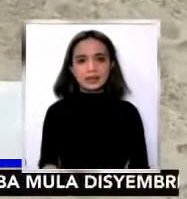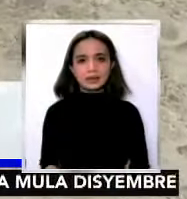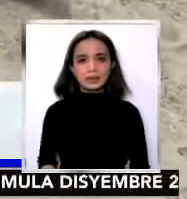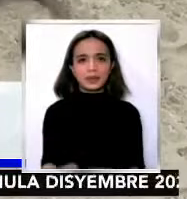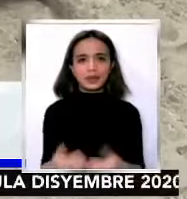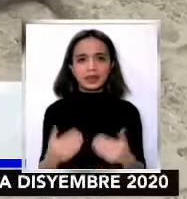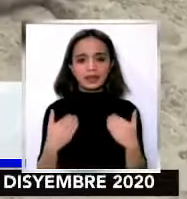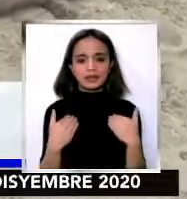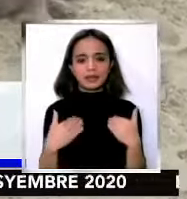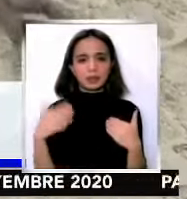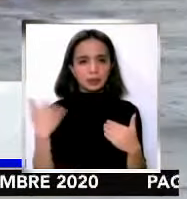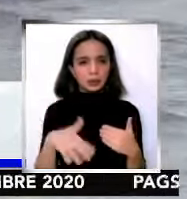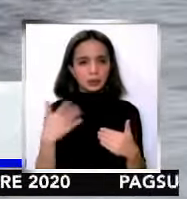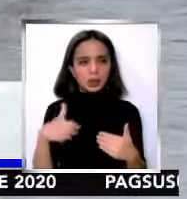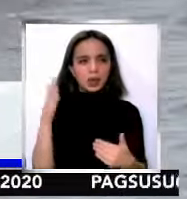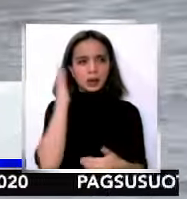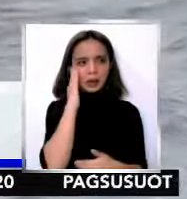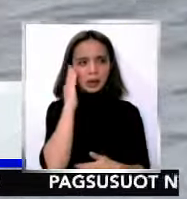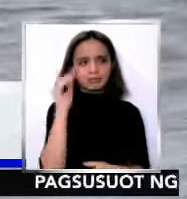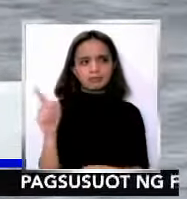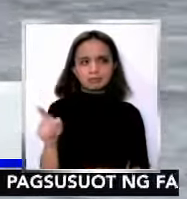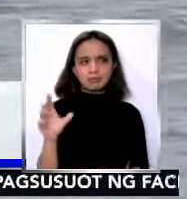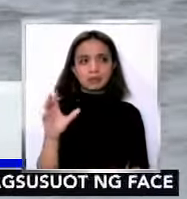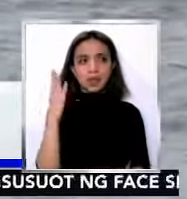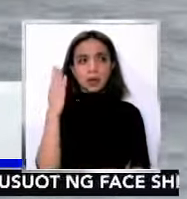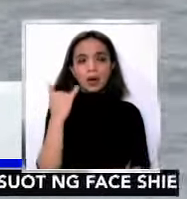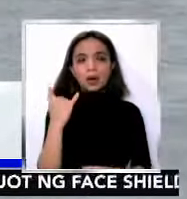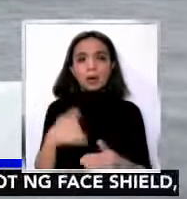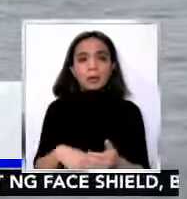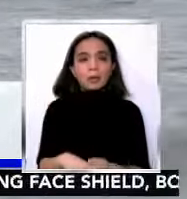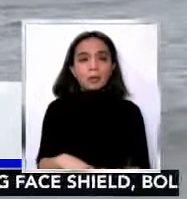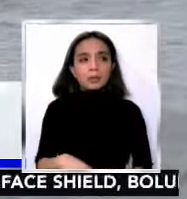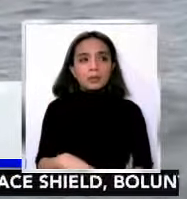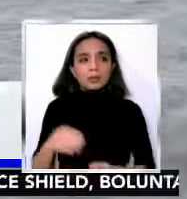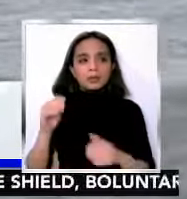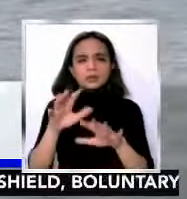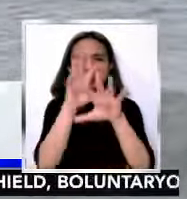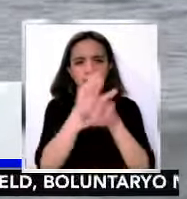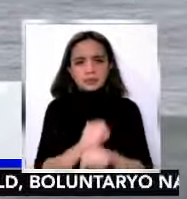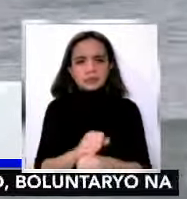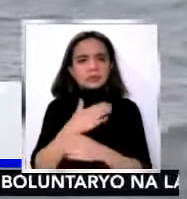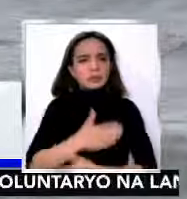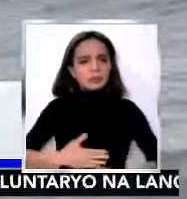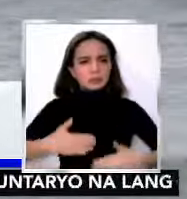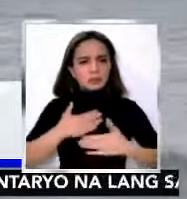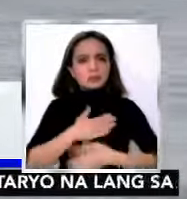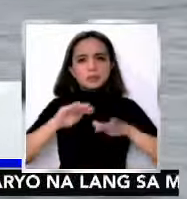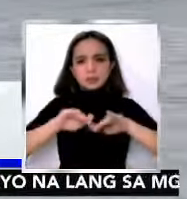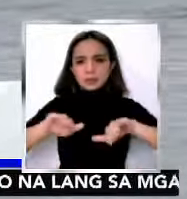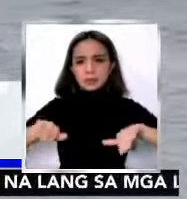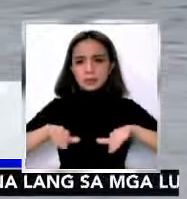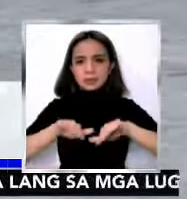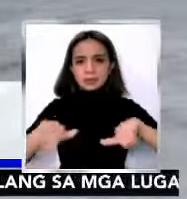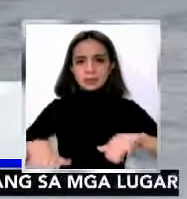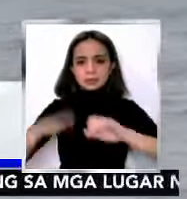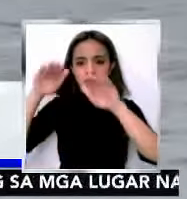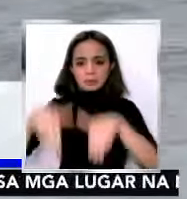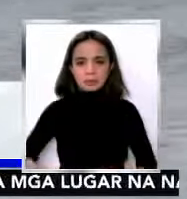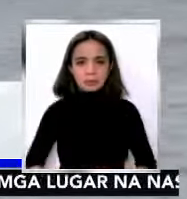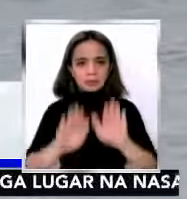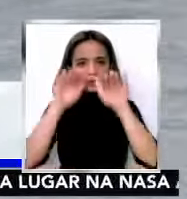pang nalalaman itong si Gordy. Dahil mga water dogs, sanay at enjoy lumangoy sina Gordy sa maalong dagat ng Baler.